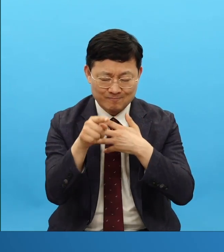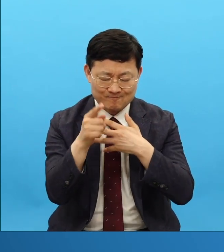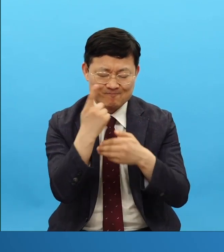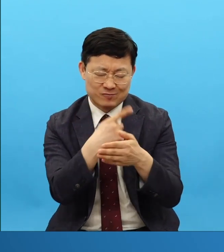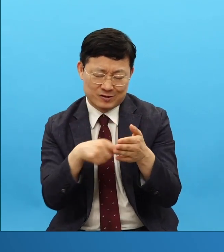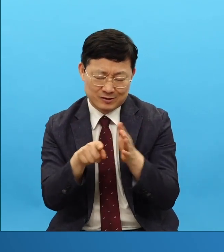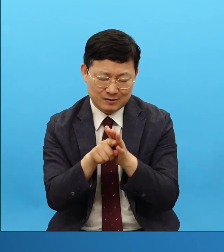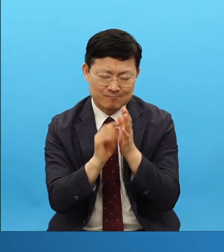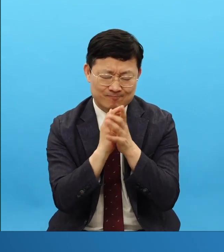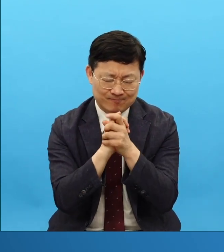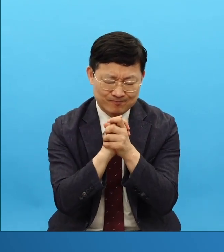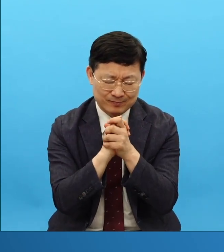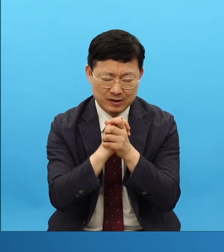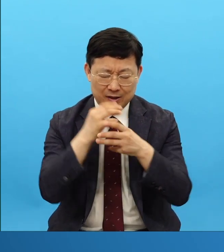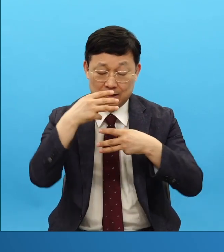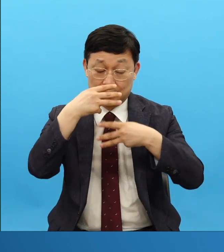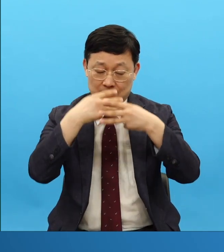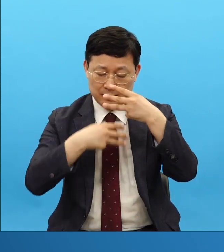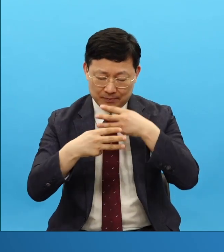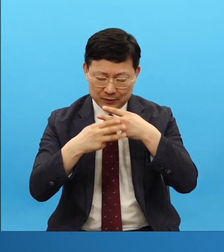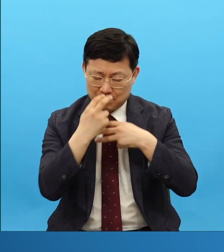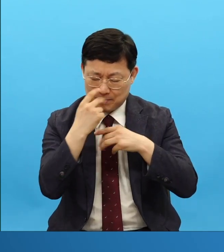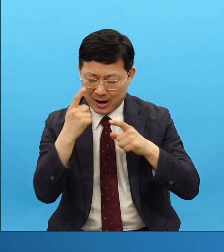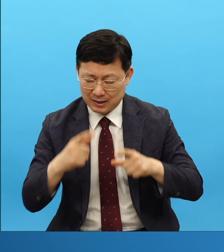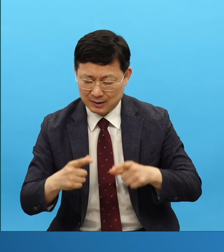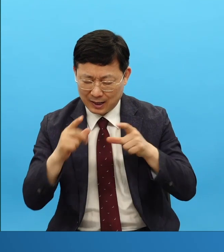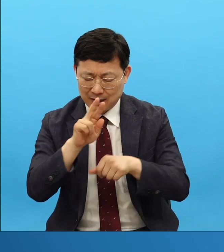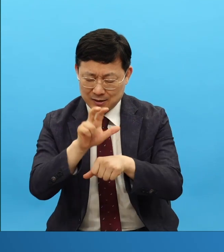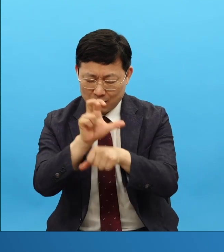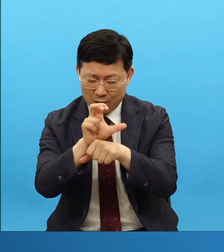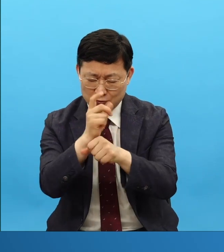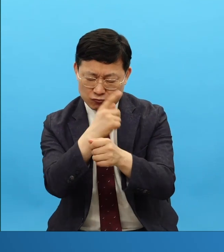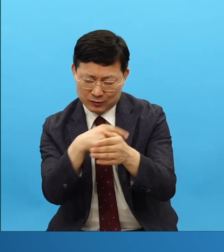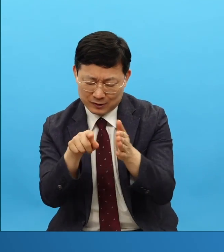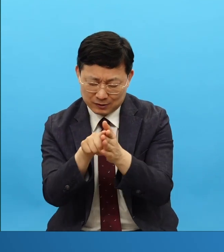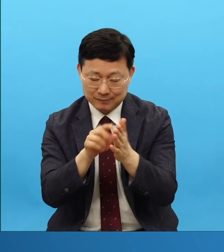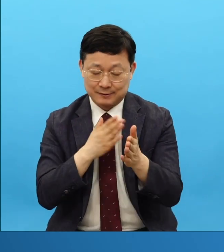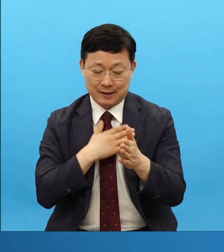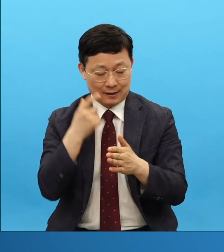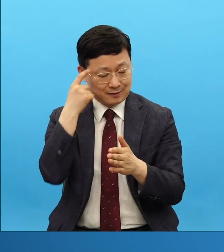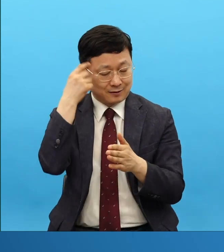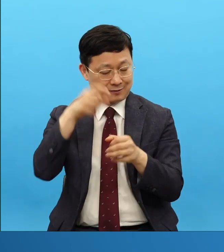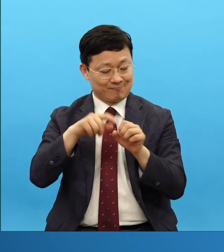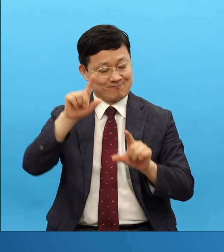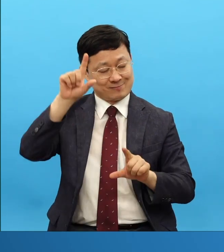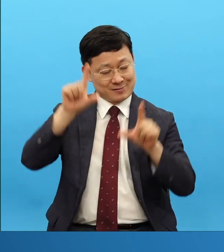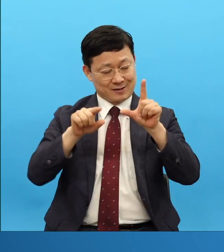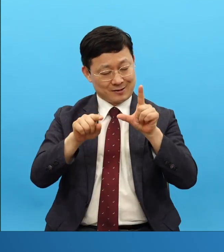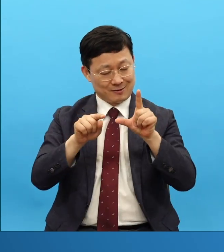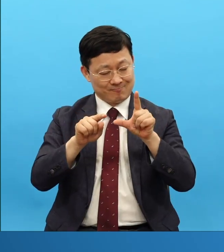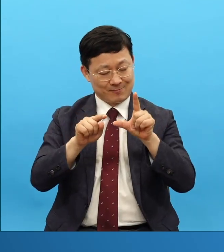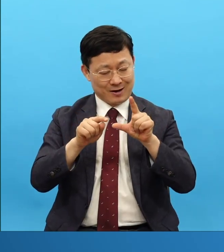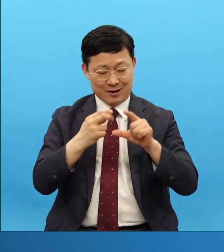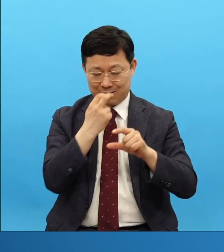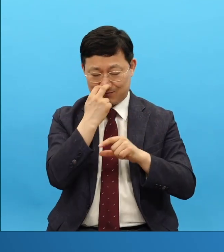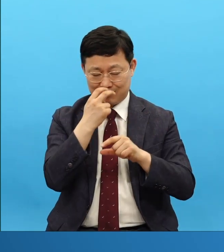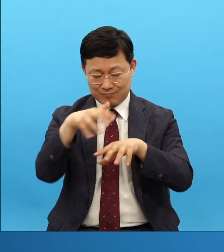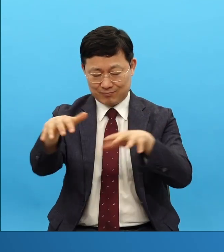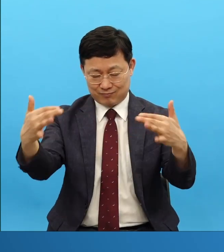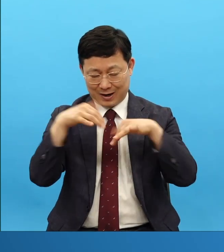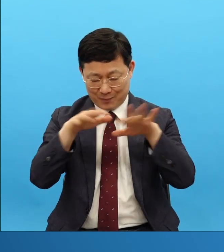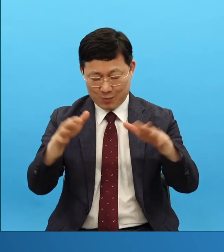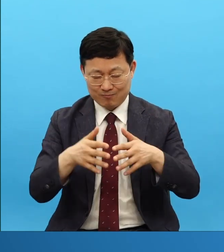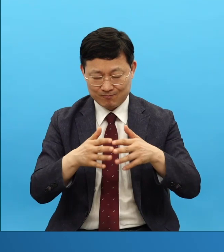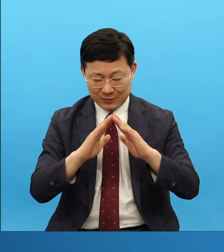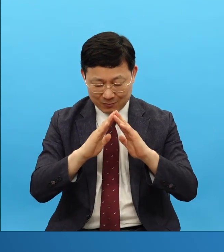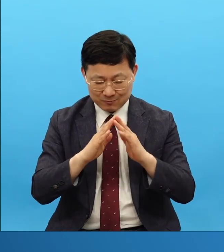기도합니다. 렘넌트 망대 25시를 위하여 나의 영적 상태가 플랫폼이 되고 복음 모르는